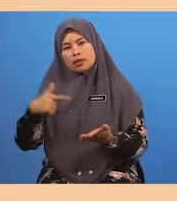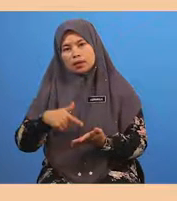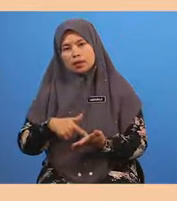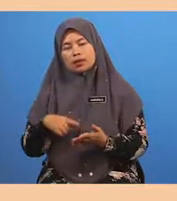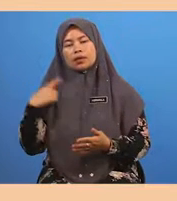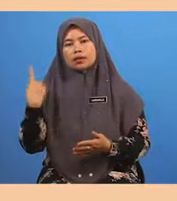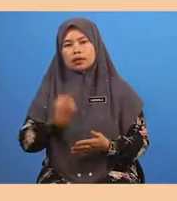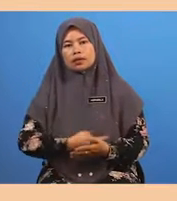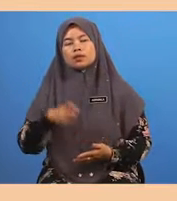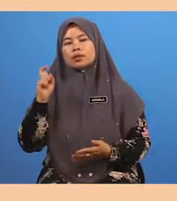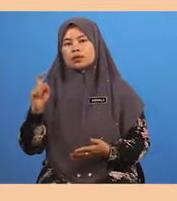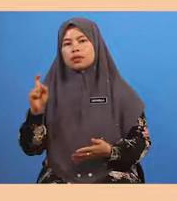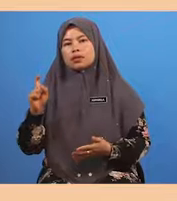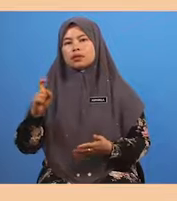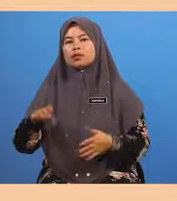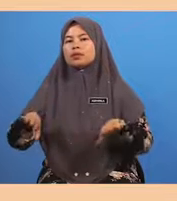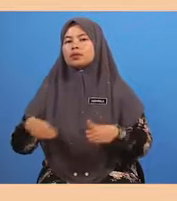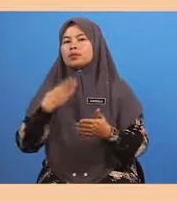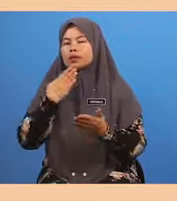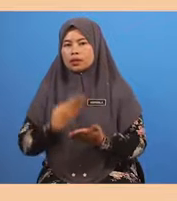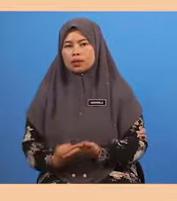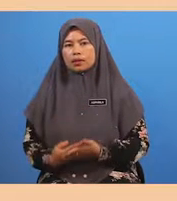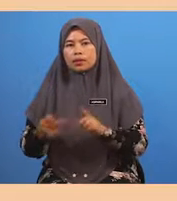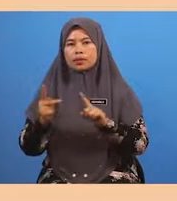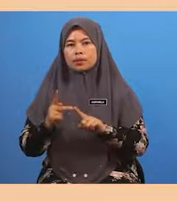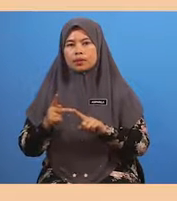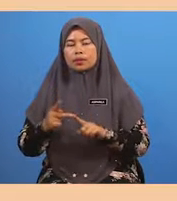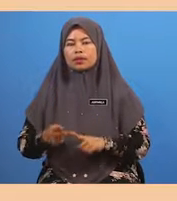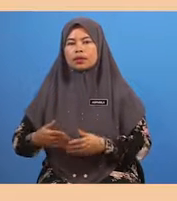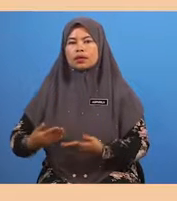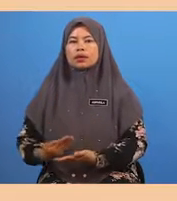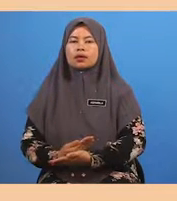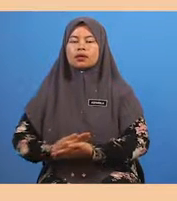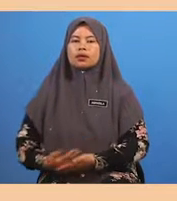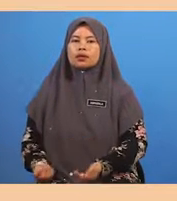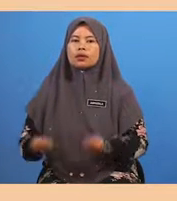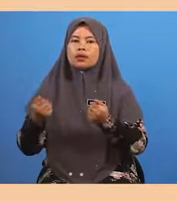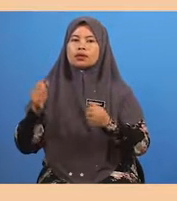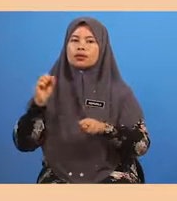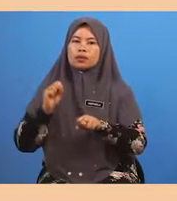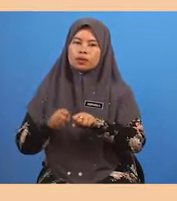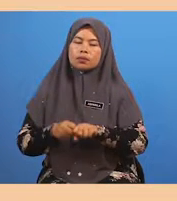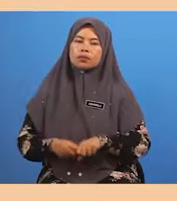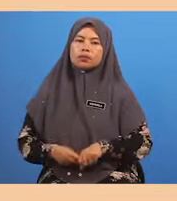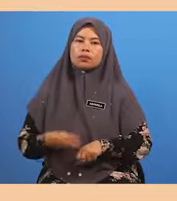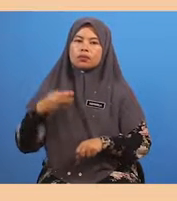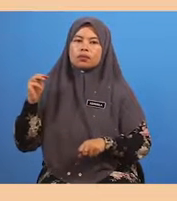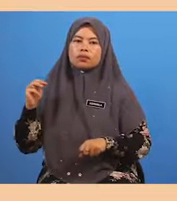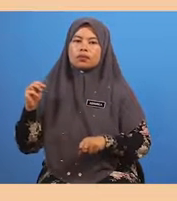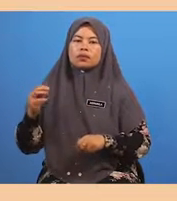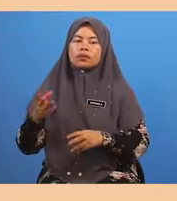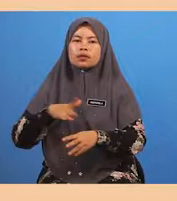hendaklah sentiasa berbuat baik kepada anak angkat agar mereka berasa disayangi dan mempunyai motivasi